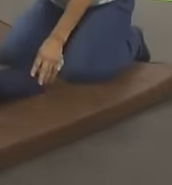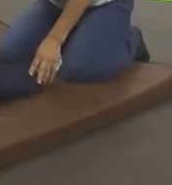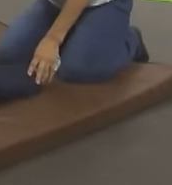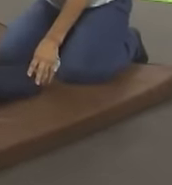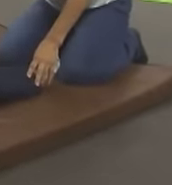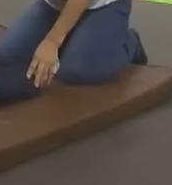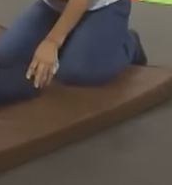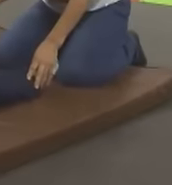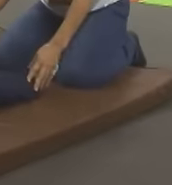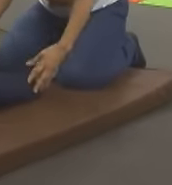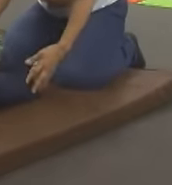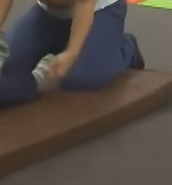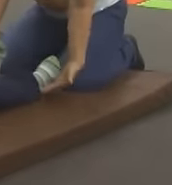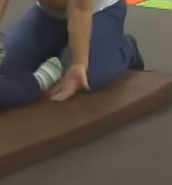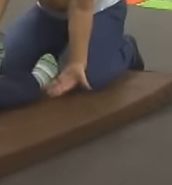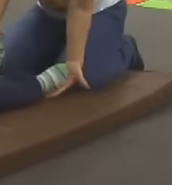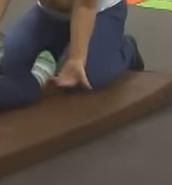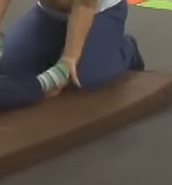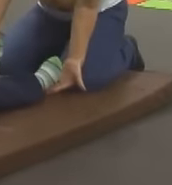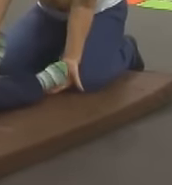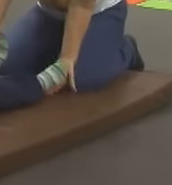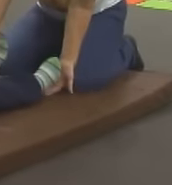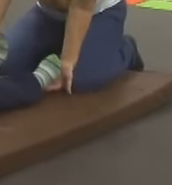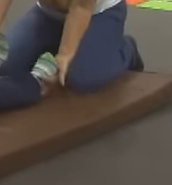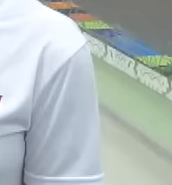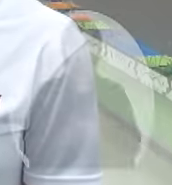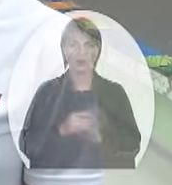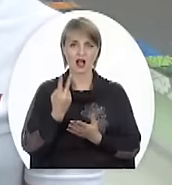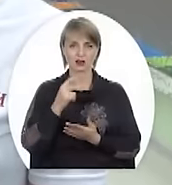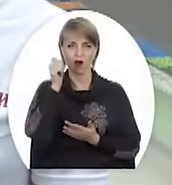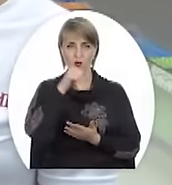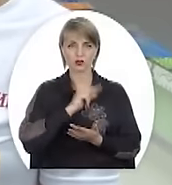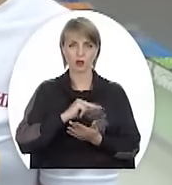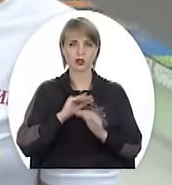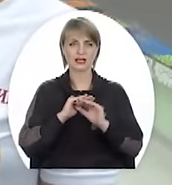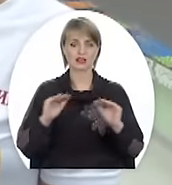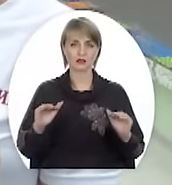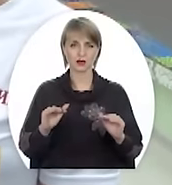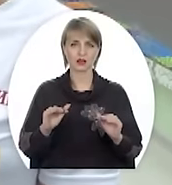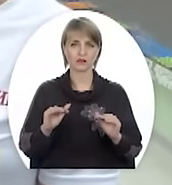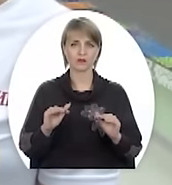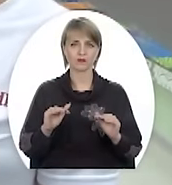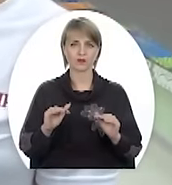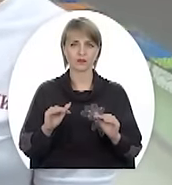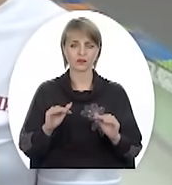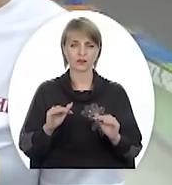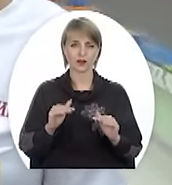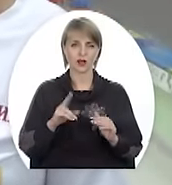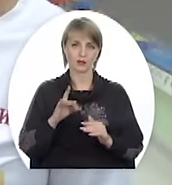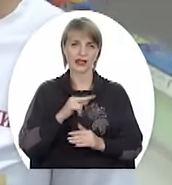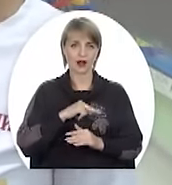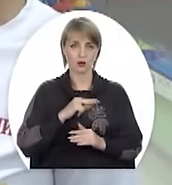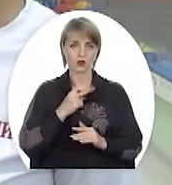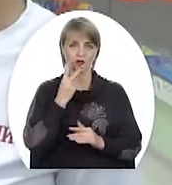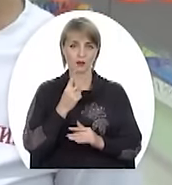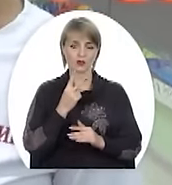ножку. Молодец, умничка. Поднимай. Поднимай. Мы 2 года работали с детьми, когда при работе наблюдаем,